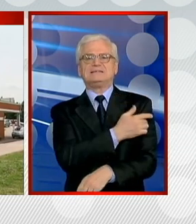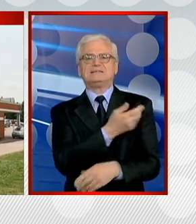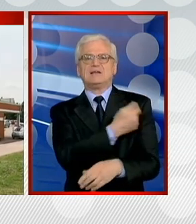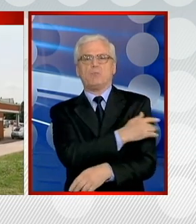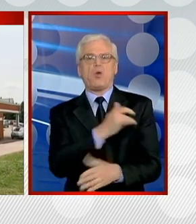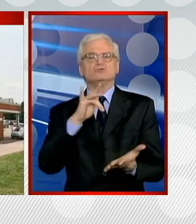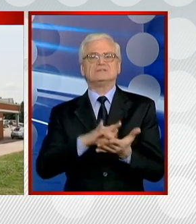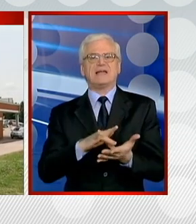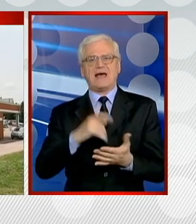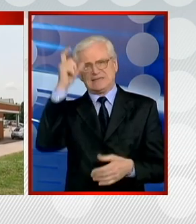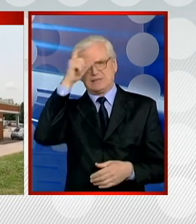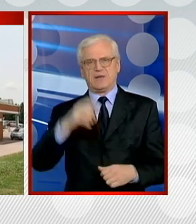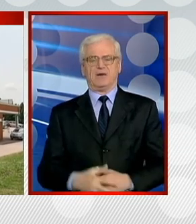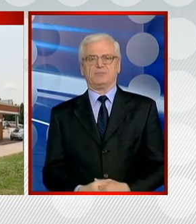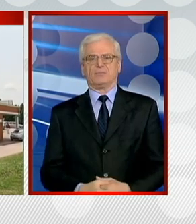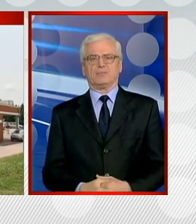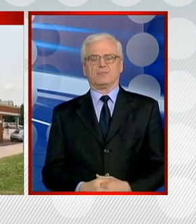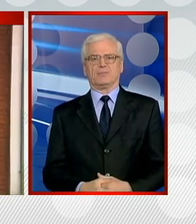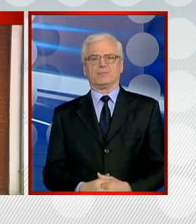kliniku Kliničkog centra Srbije.